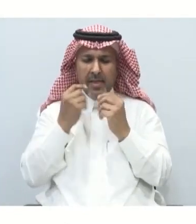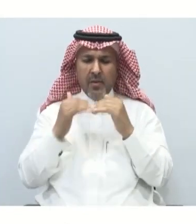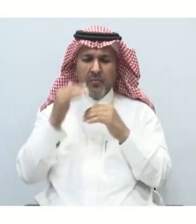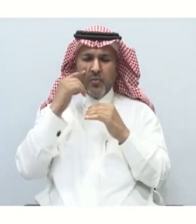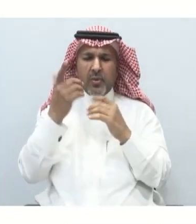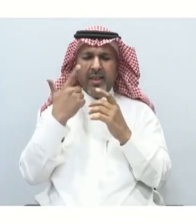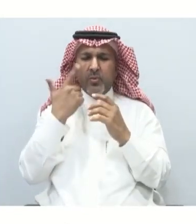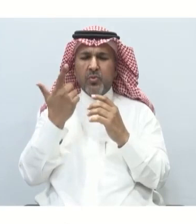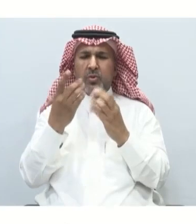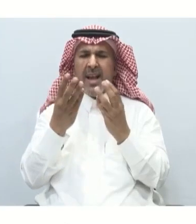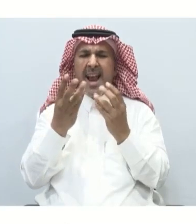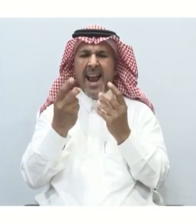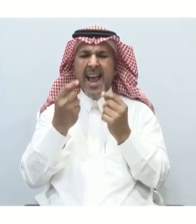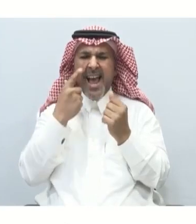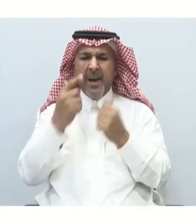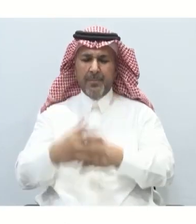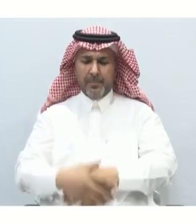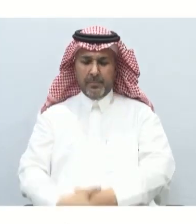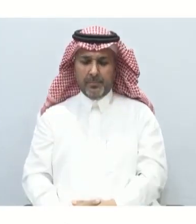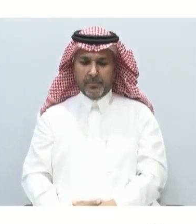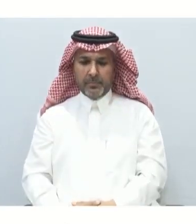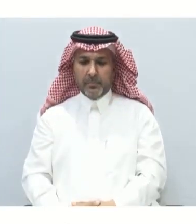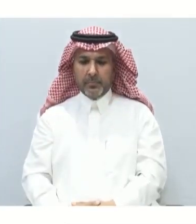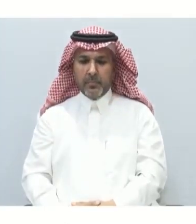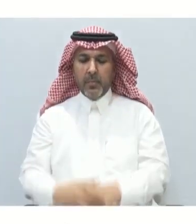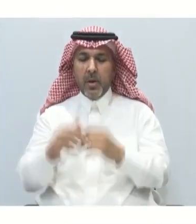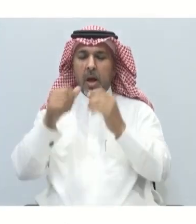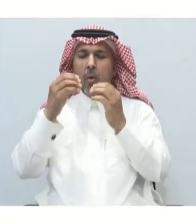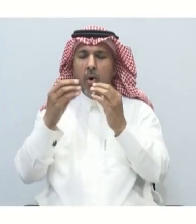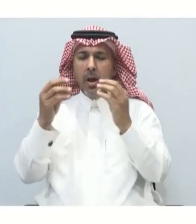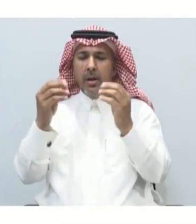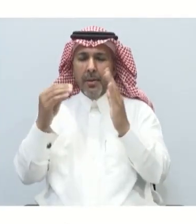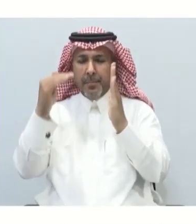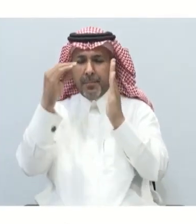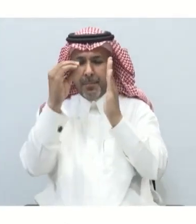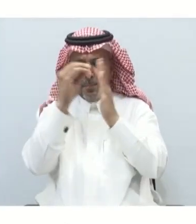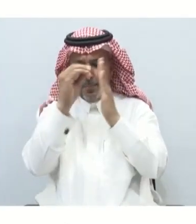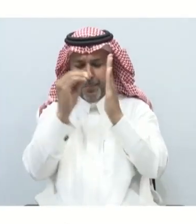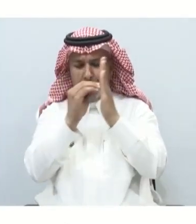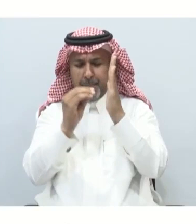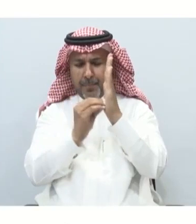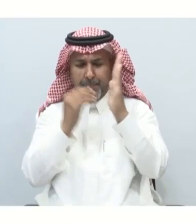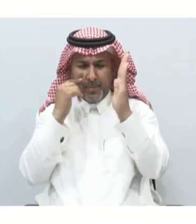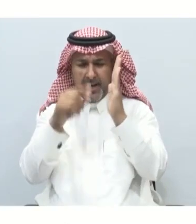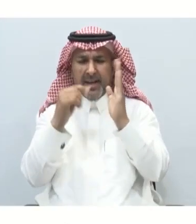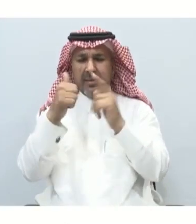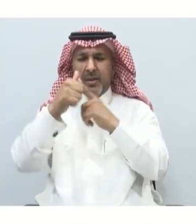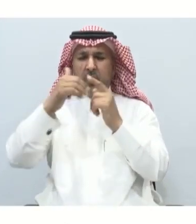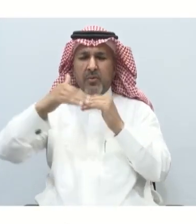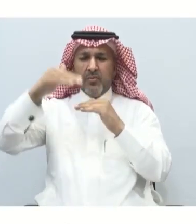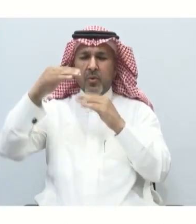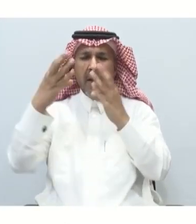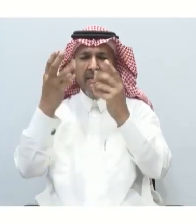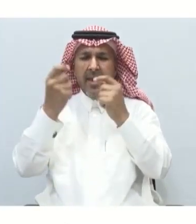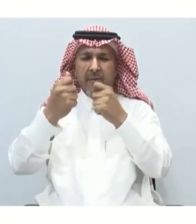الزجاج المسطح بالطن المقابله وا التي تعبر عن مقدار التكلفه بالريالات فبالتالي